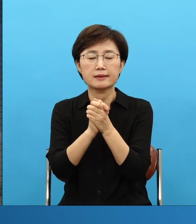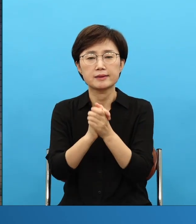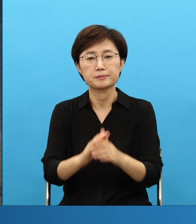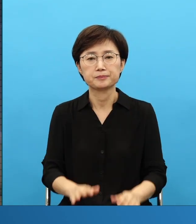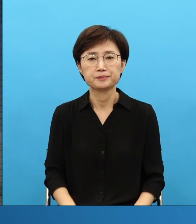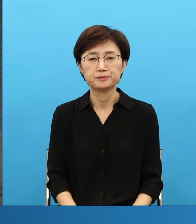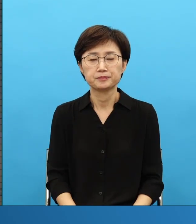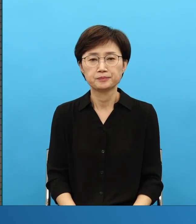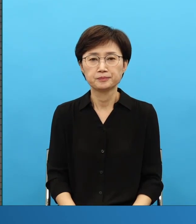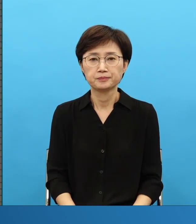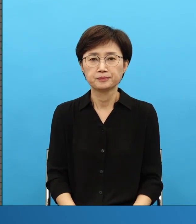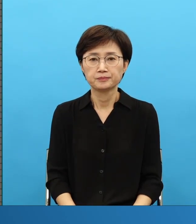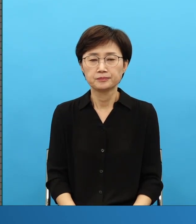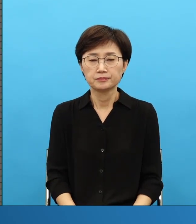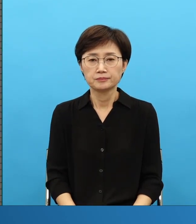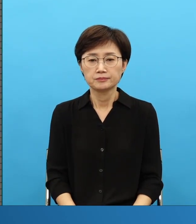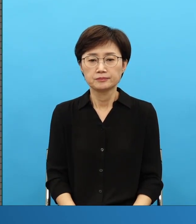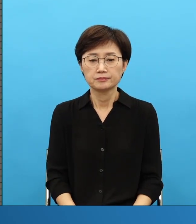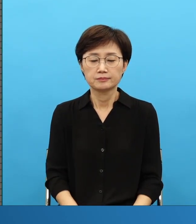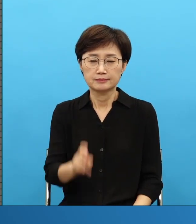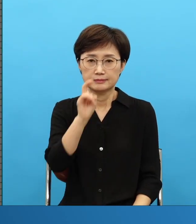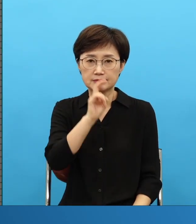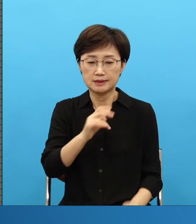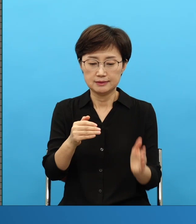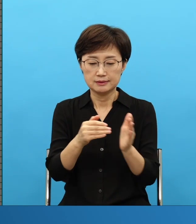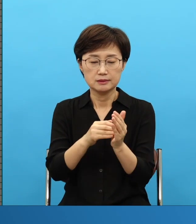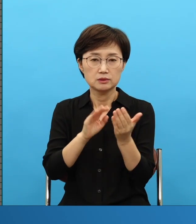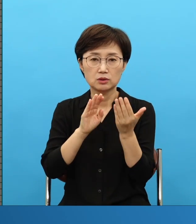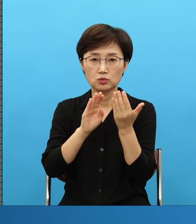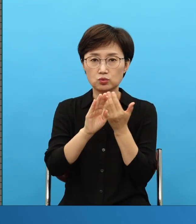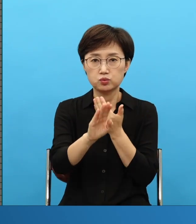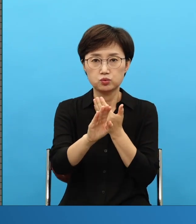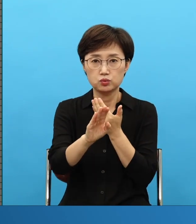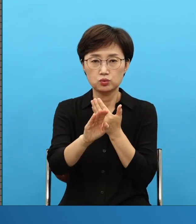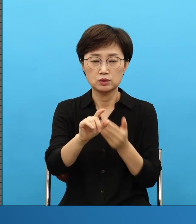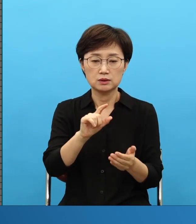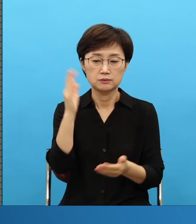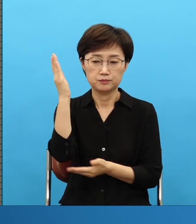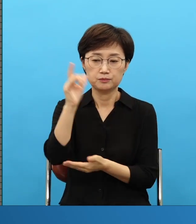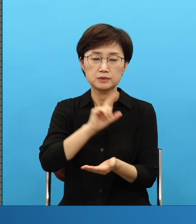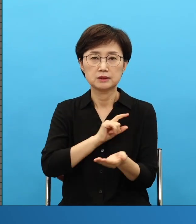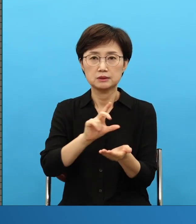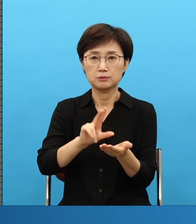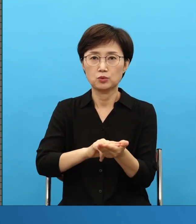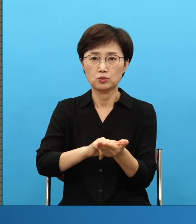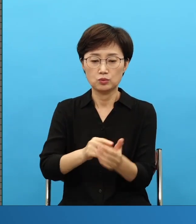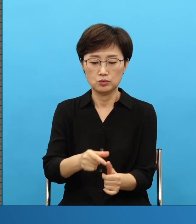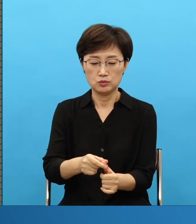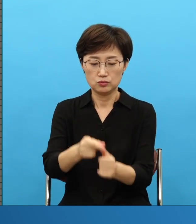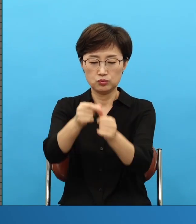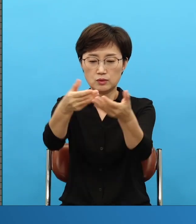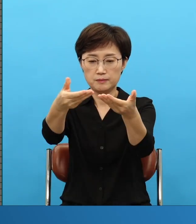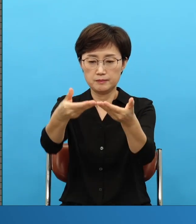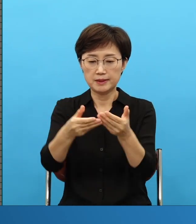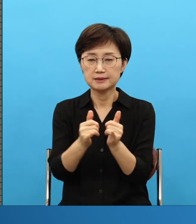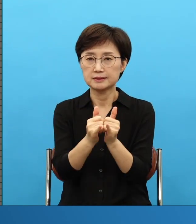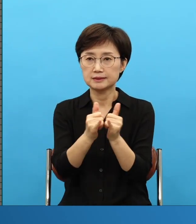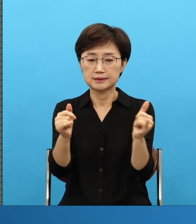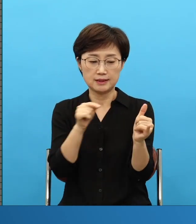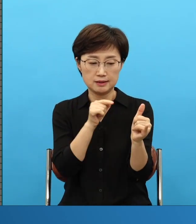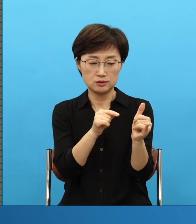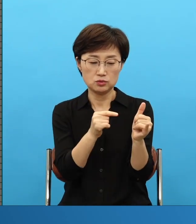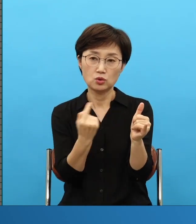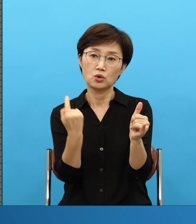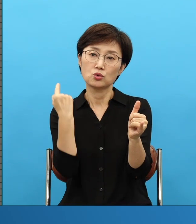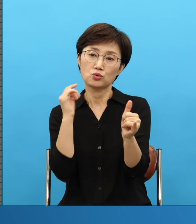하시리라. 아멘. 우리 다이 찬양대 찬양 후에 구원받은 자의 배경이라는 제목으로 당회장